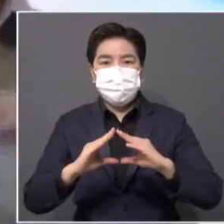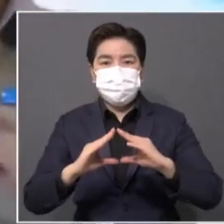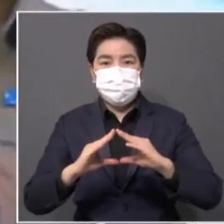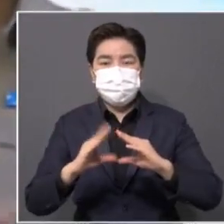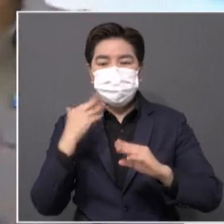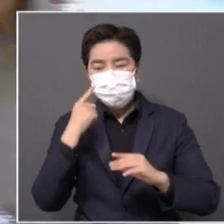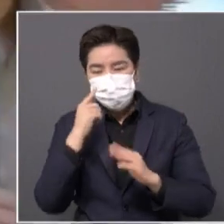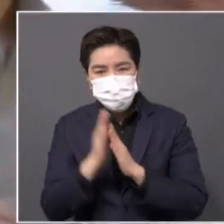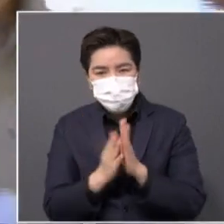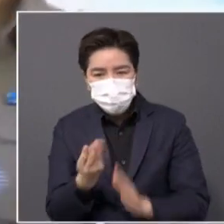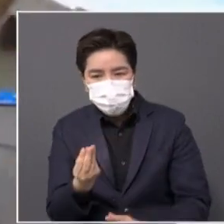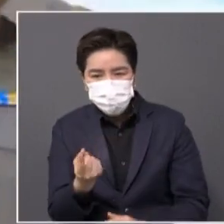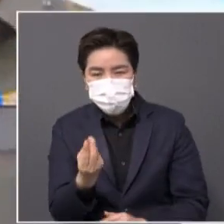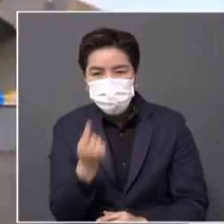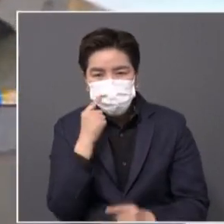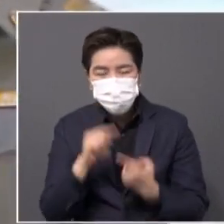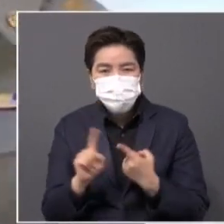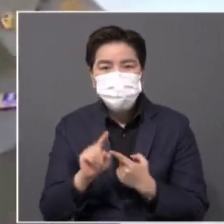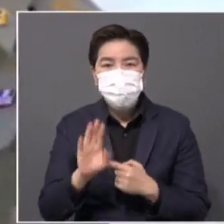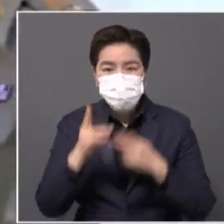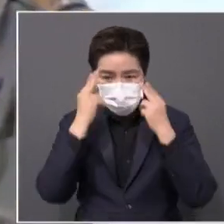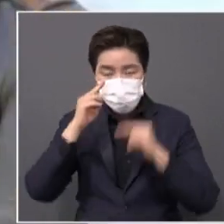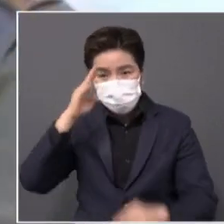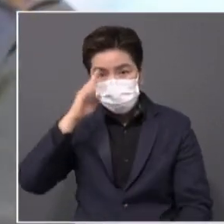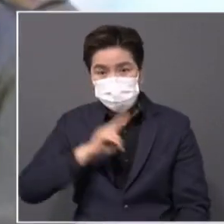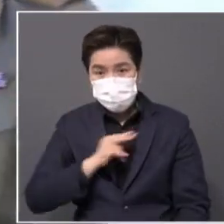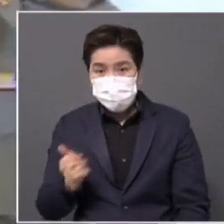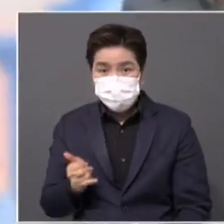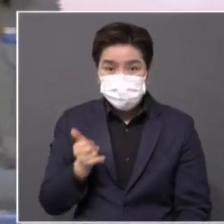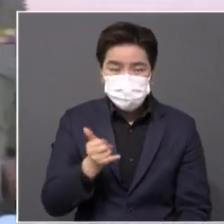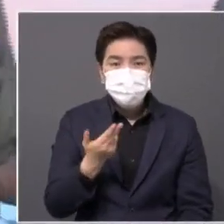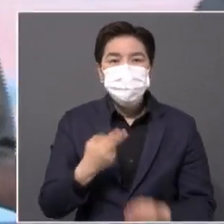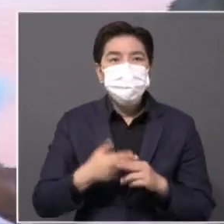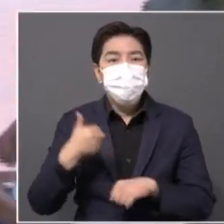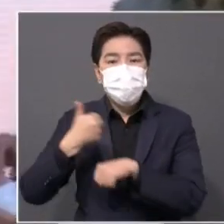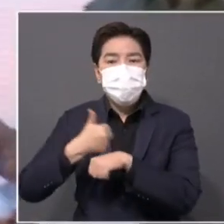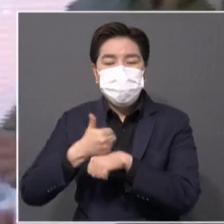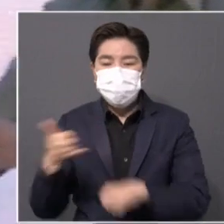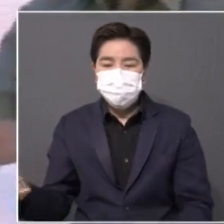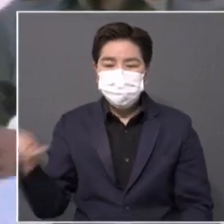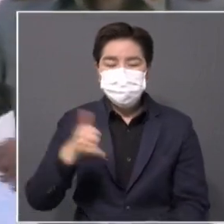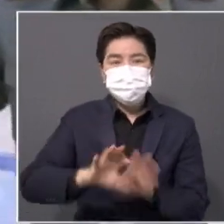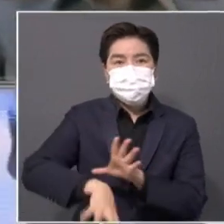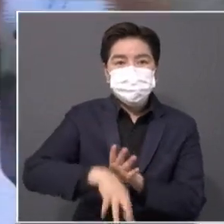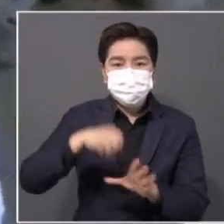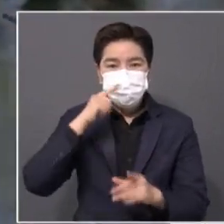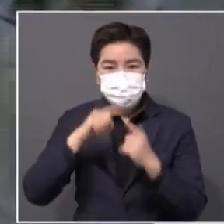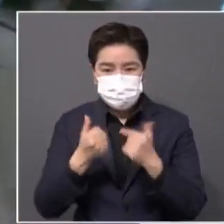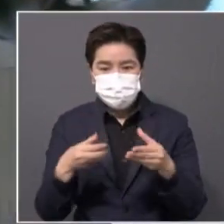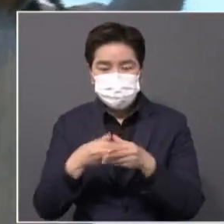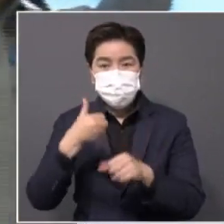เมื่อวานนี้คนก็จะลุ้นเหมือนกันว่าพลเอกประยุทธ์จะขึ้นเองหรือเปล่าสุดท้ายแล้วเป็นคุณพีระพันธ์สาลีรัตนวิภาค